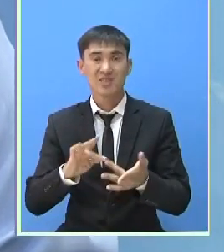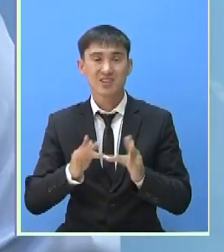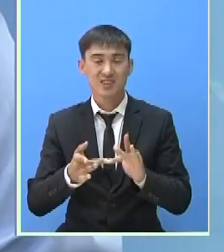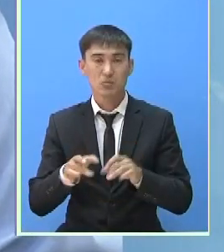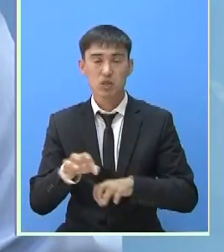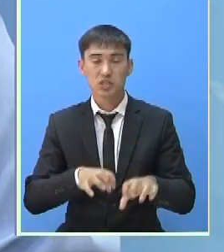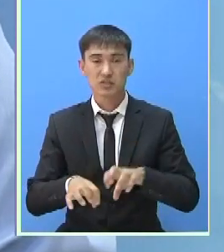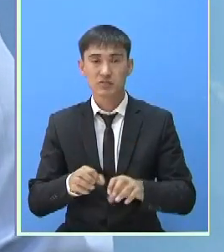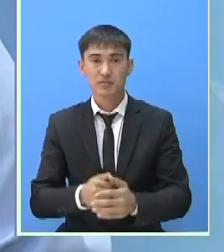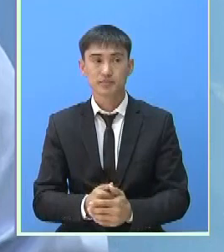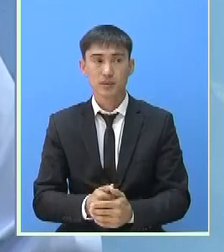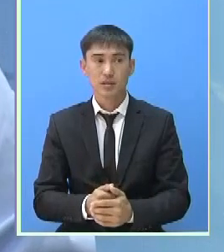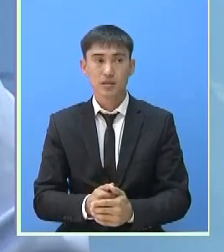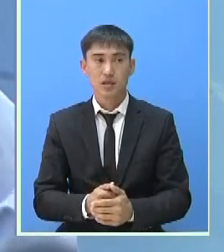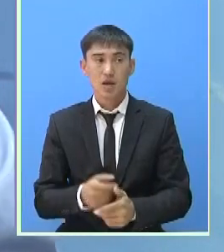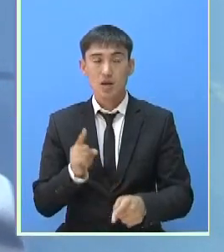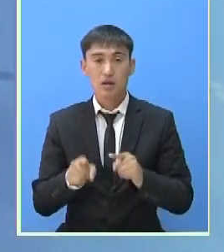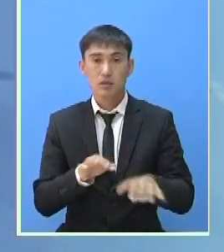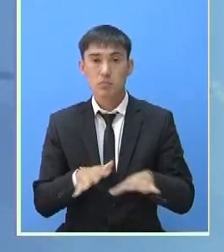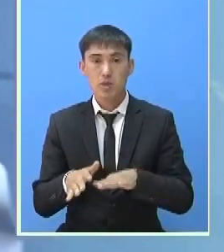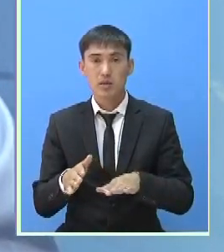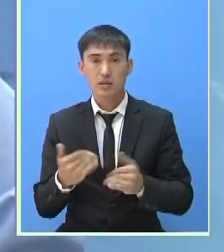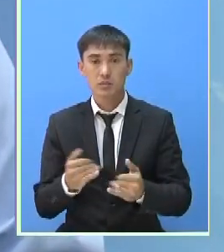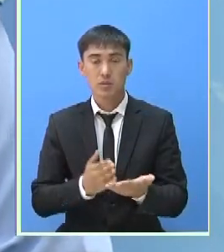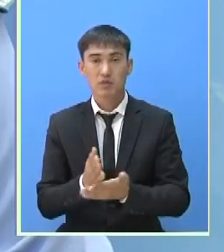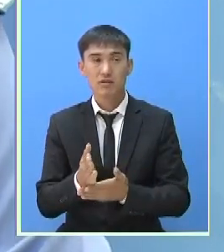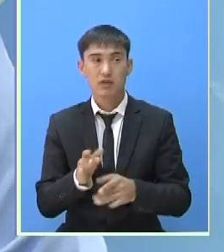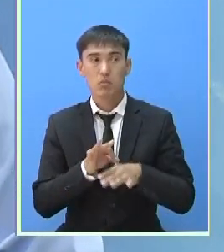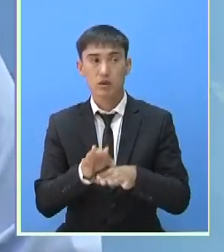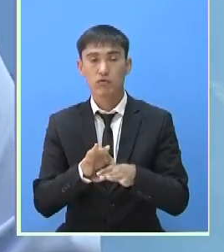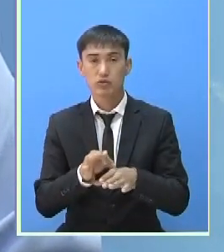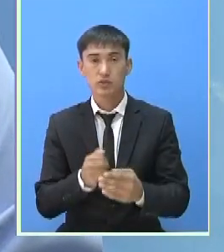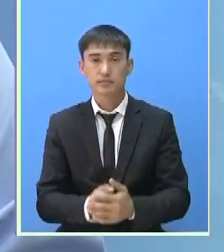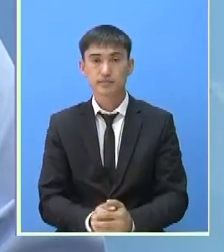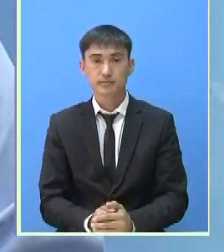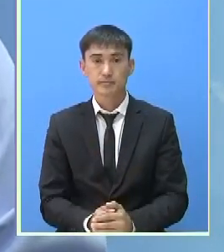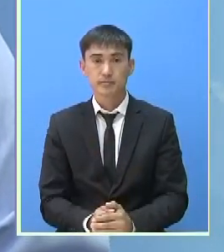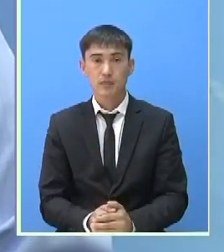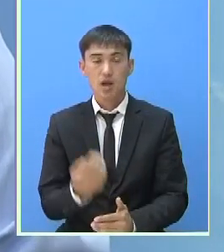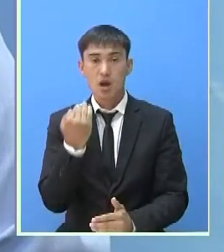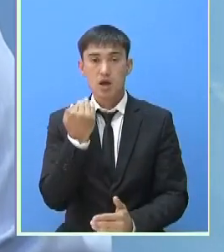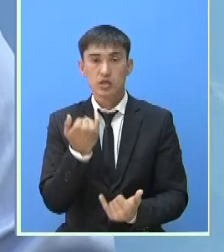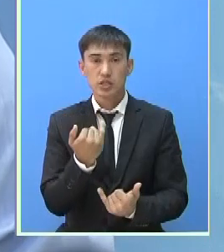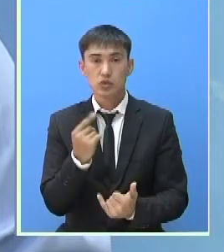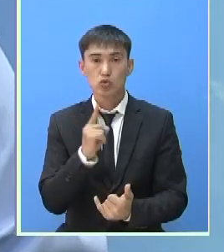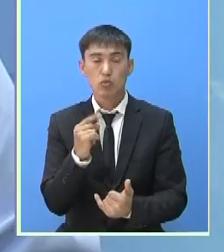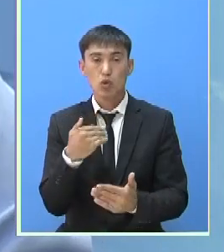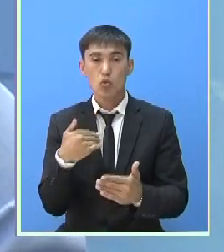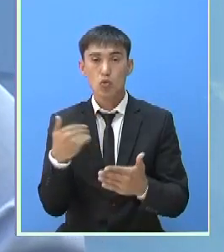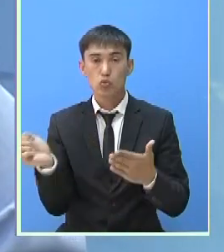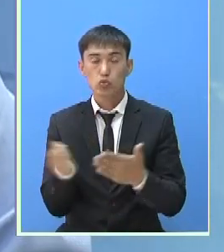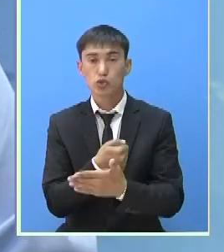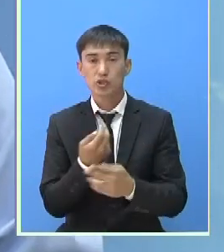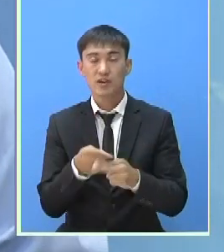интернет-мошенничество. Угу. То есть, какие меры нами в данном направлении вообще проводятся? В качестве, чтобы исключить данные